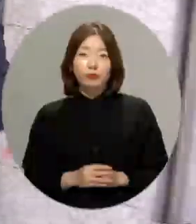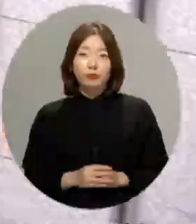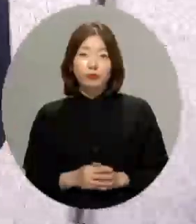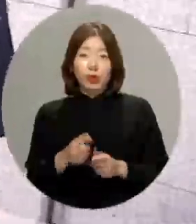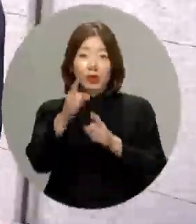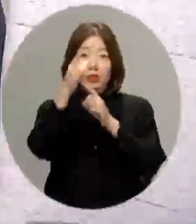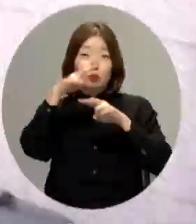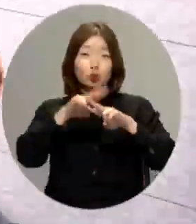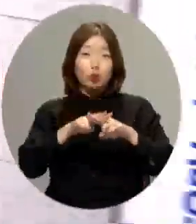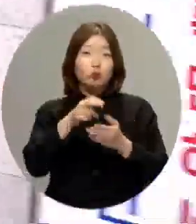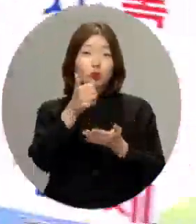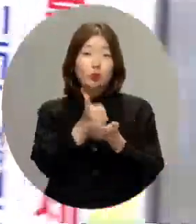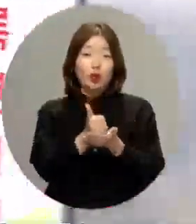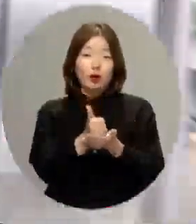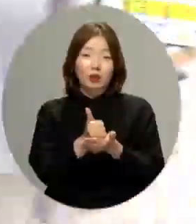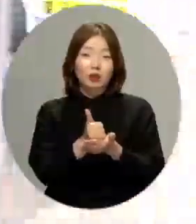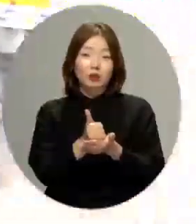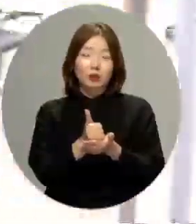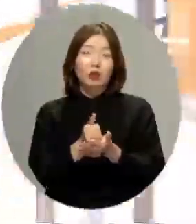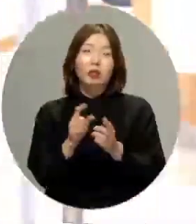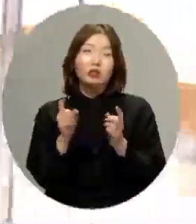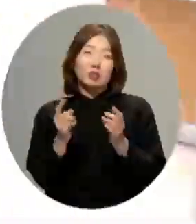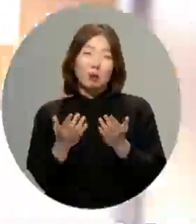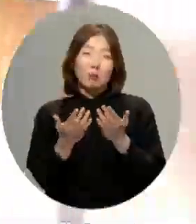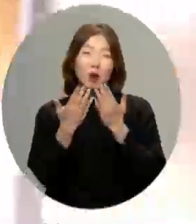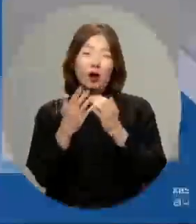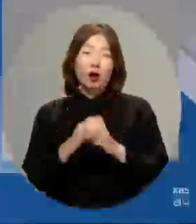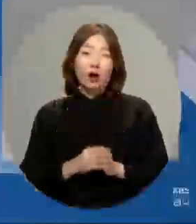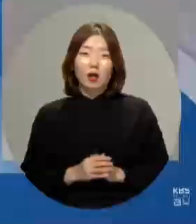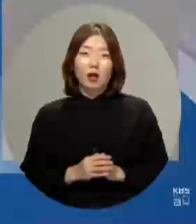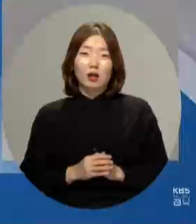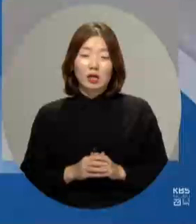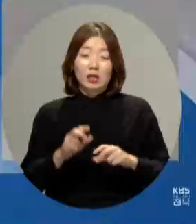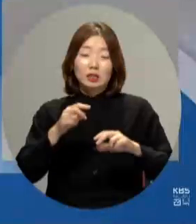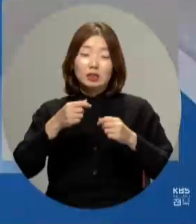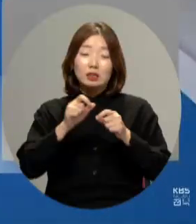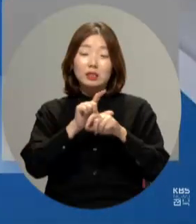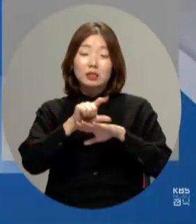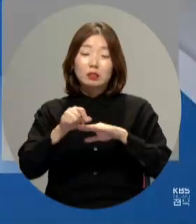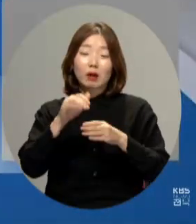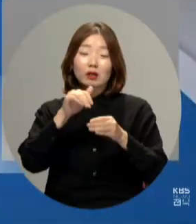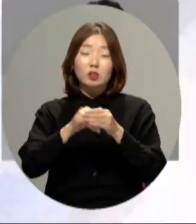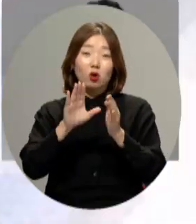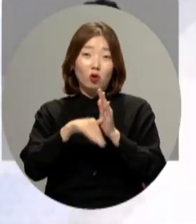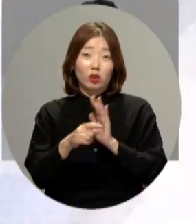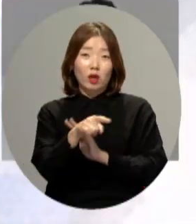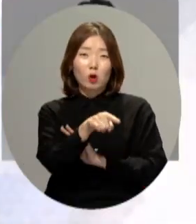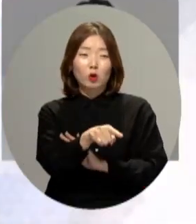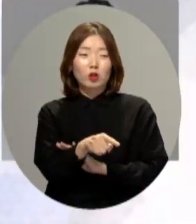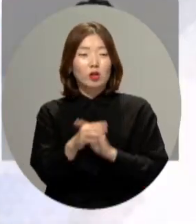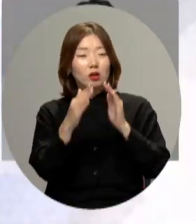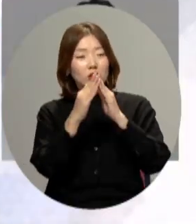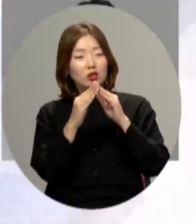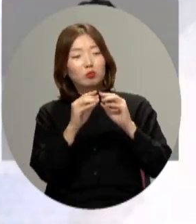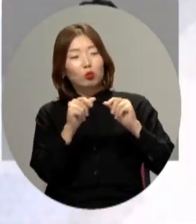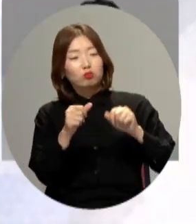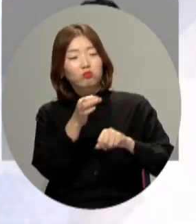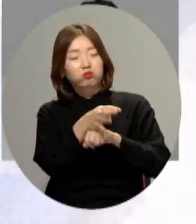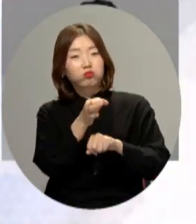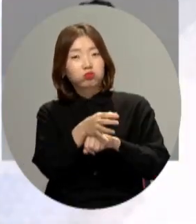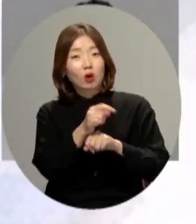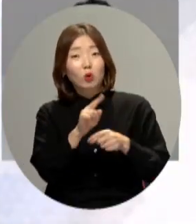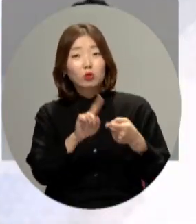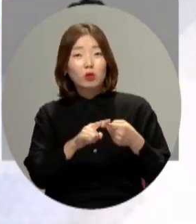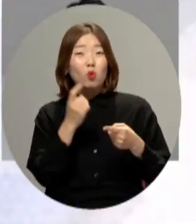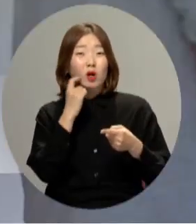이학수 정읍시장은 당장 발등에 불이 떨어졌습니다. 지방선거 토론회에서 상대 후보의 부동산 투기 혐의를 허위로